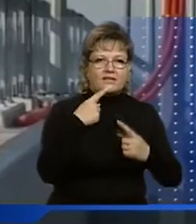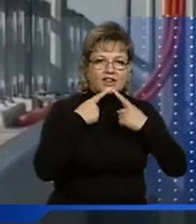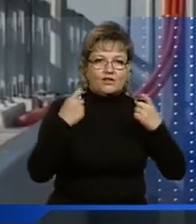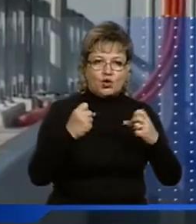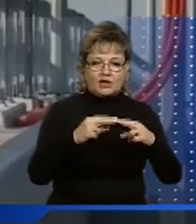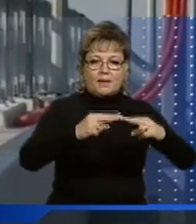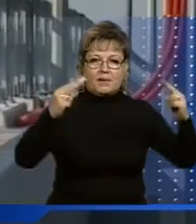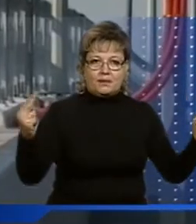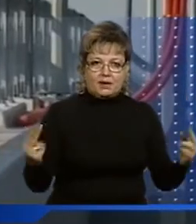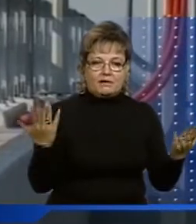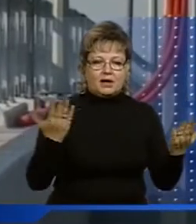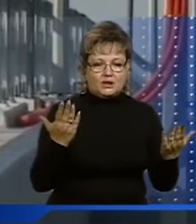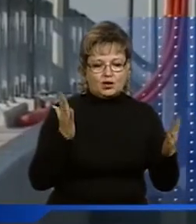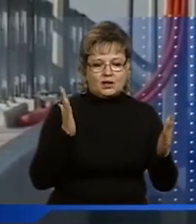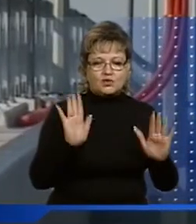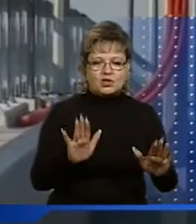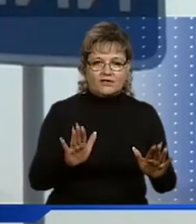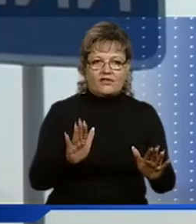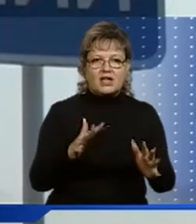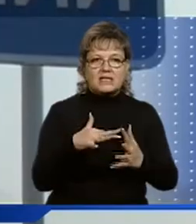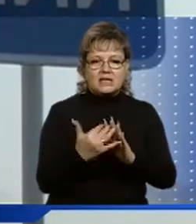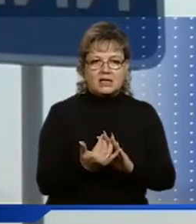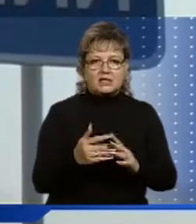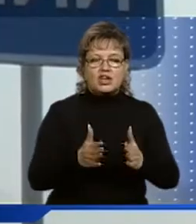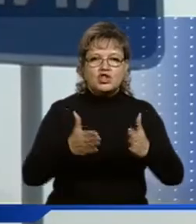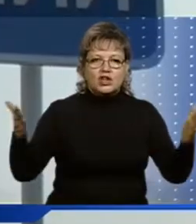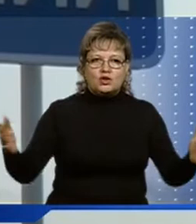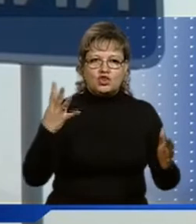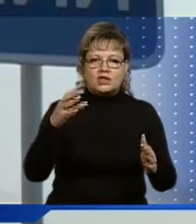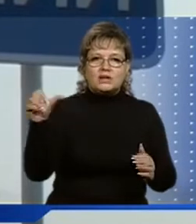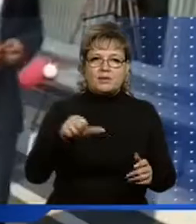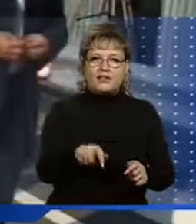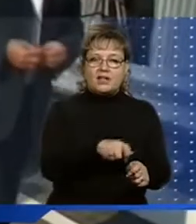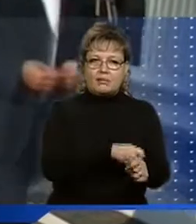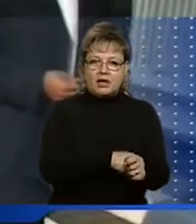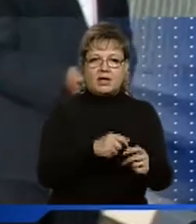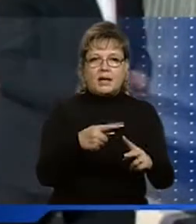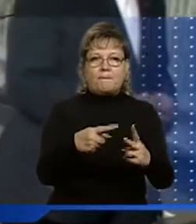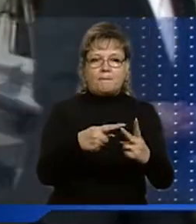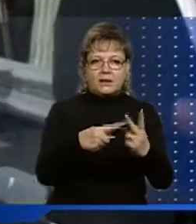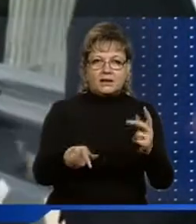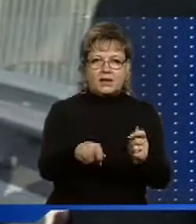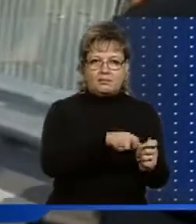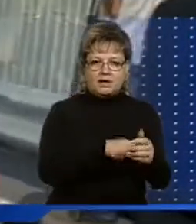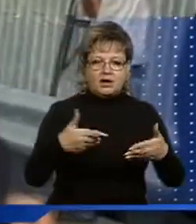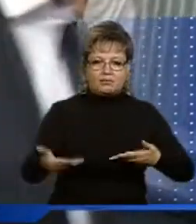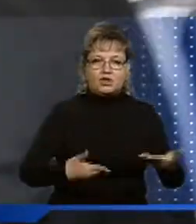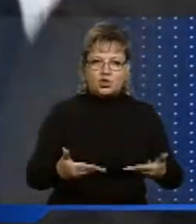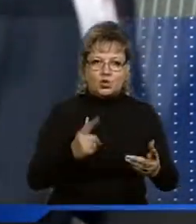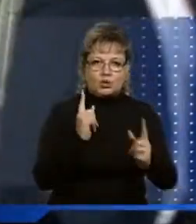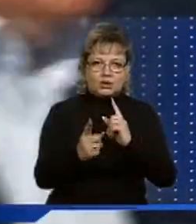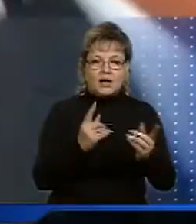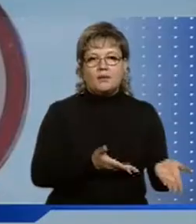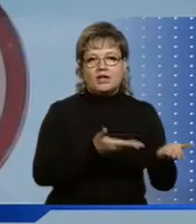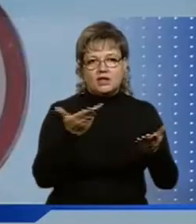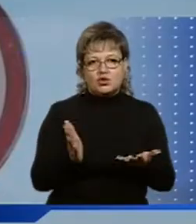более чем два века существования станицы. Первые шаги по мосту шириной в 4,5 метра и полутораметровым пешеходным тротуаром